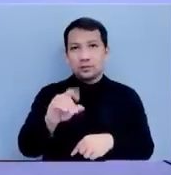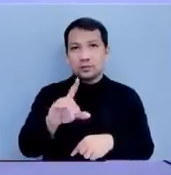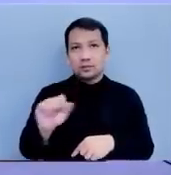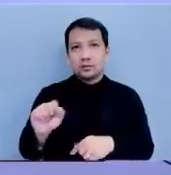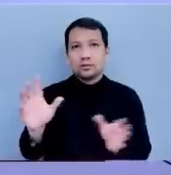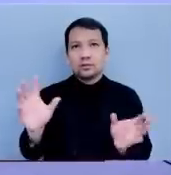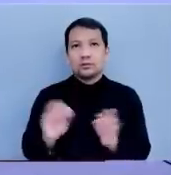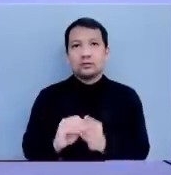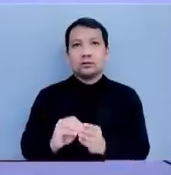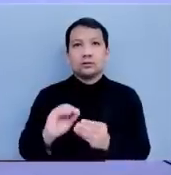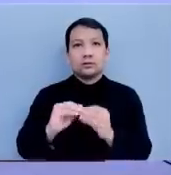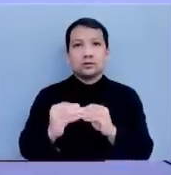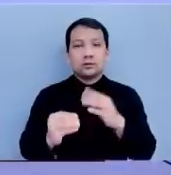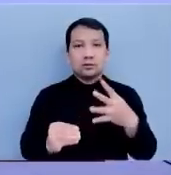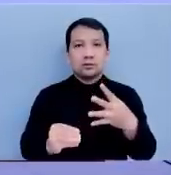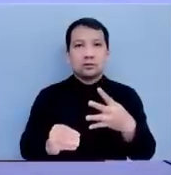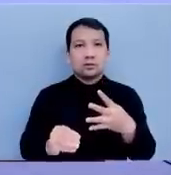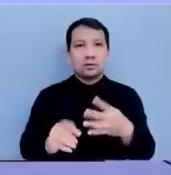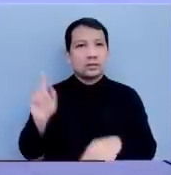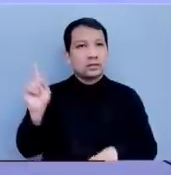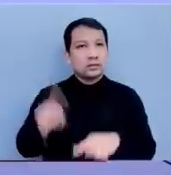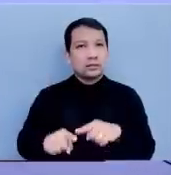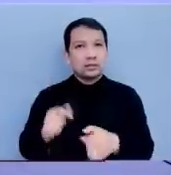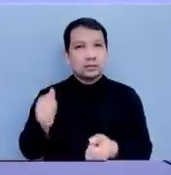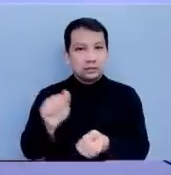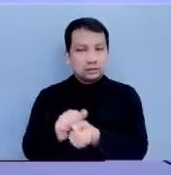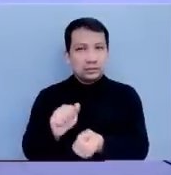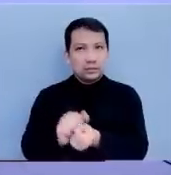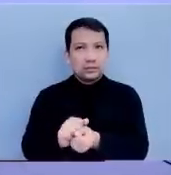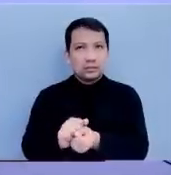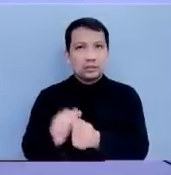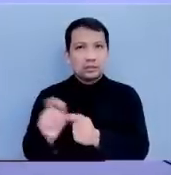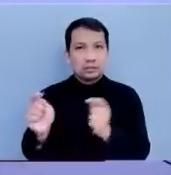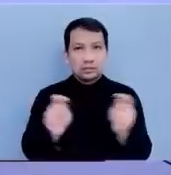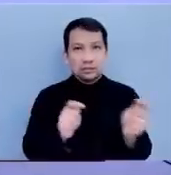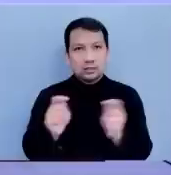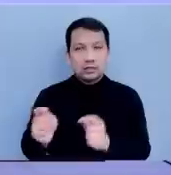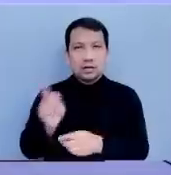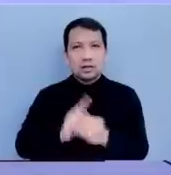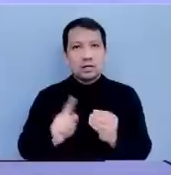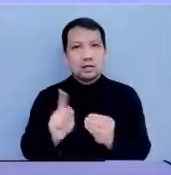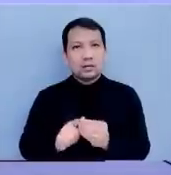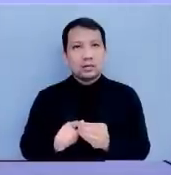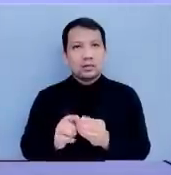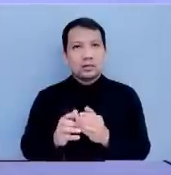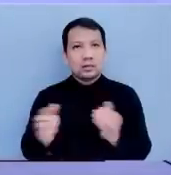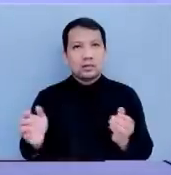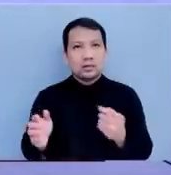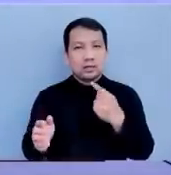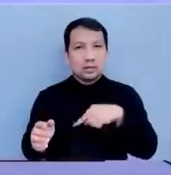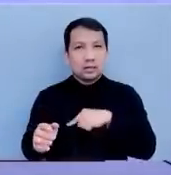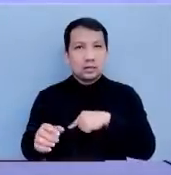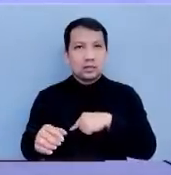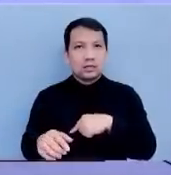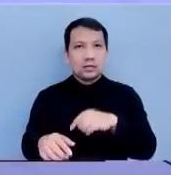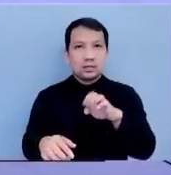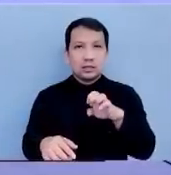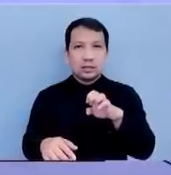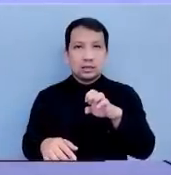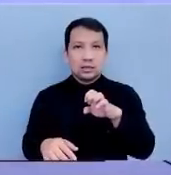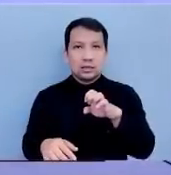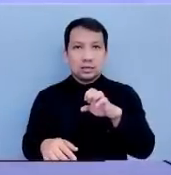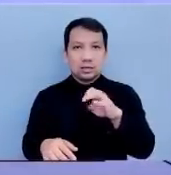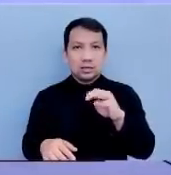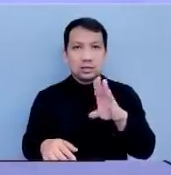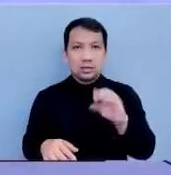nasa number 4 ang hindi po apektado ng lipatan na yan. Ang laking epekto kasi nitong mga EMBO o yung Enlisted Men's Barrio